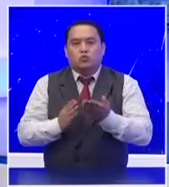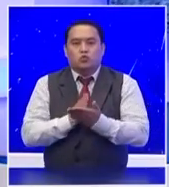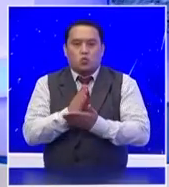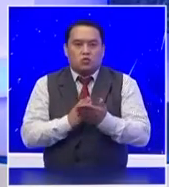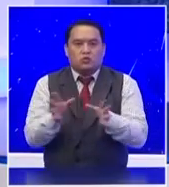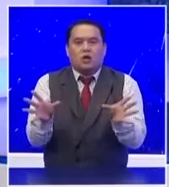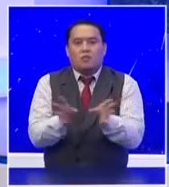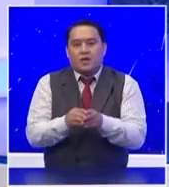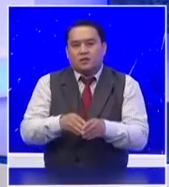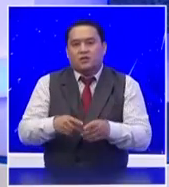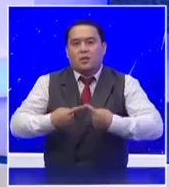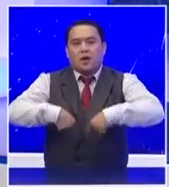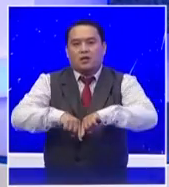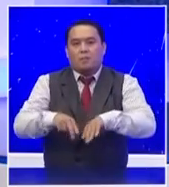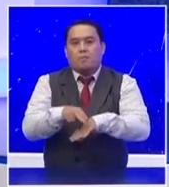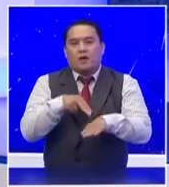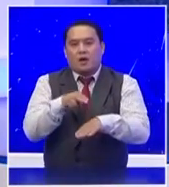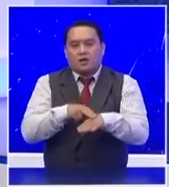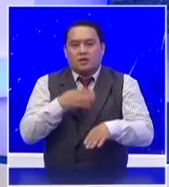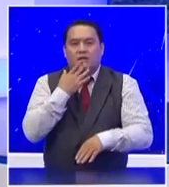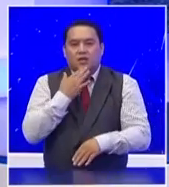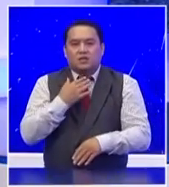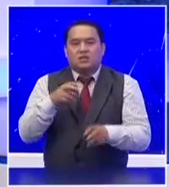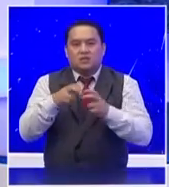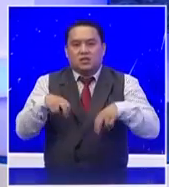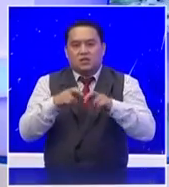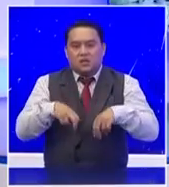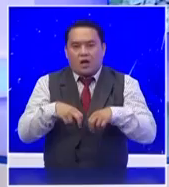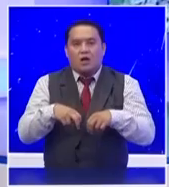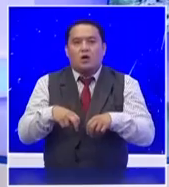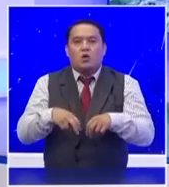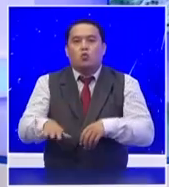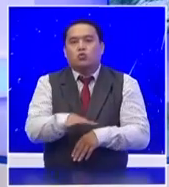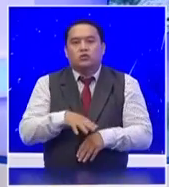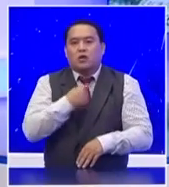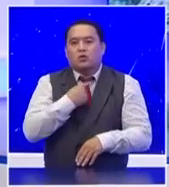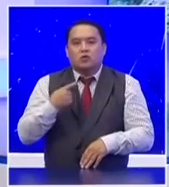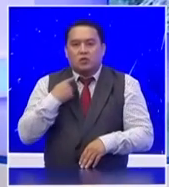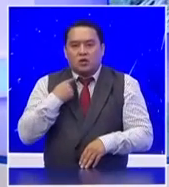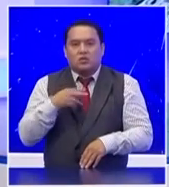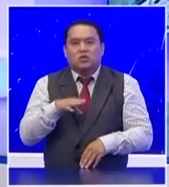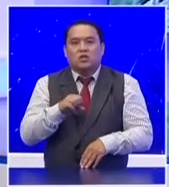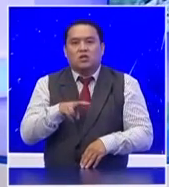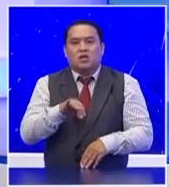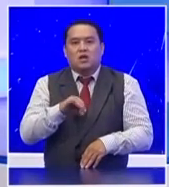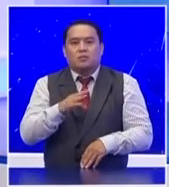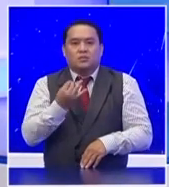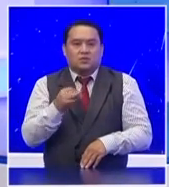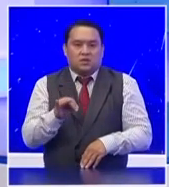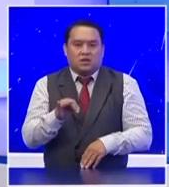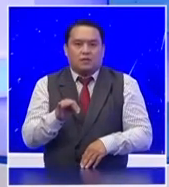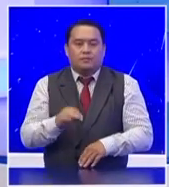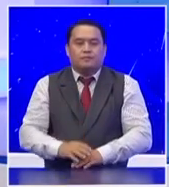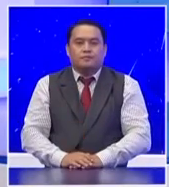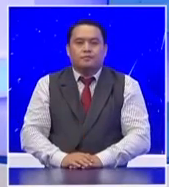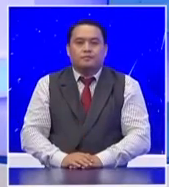службы. Совместно с сотрудниками департамента полиции и Национального центра исследования они обследовали участки Талдыкурган-Шенгелде и